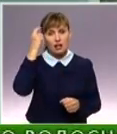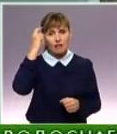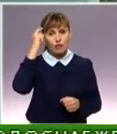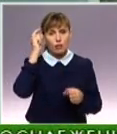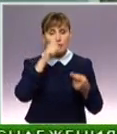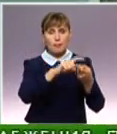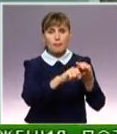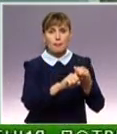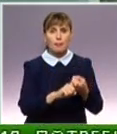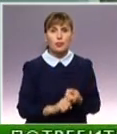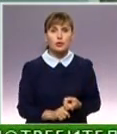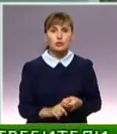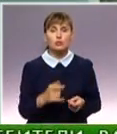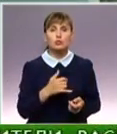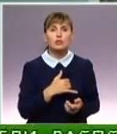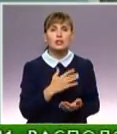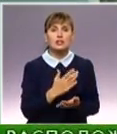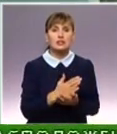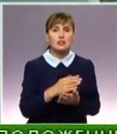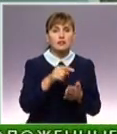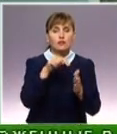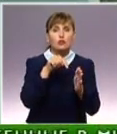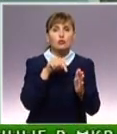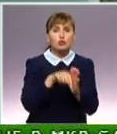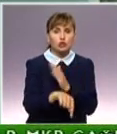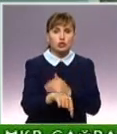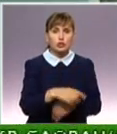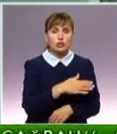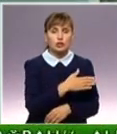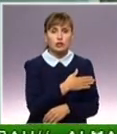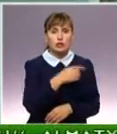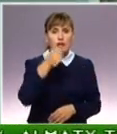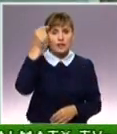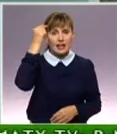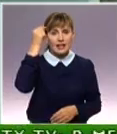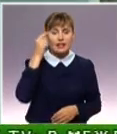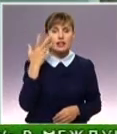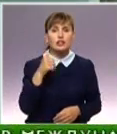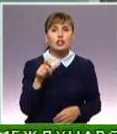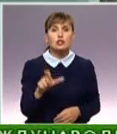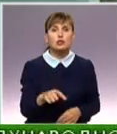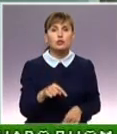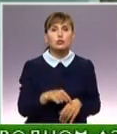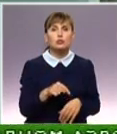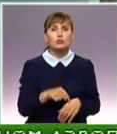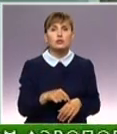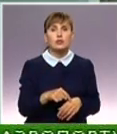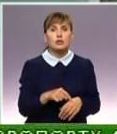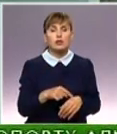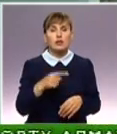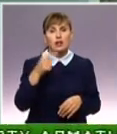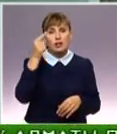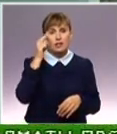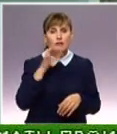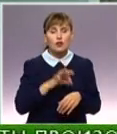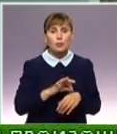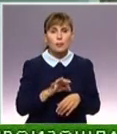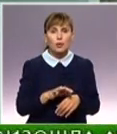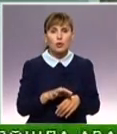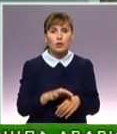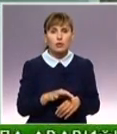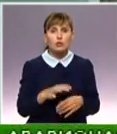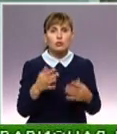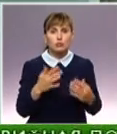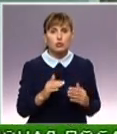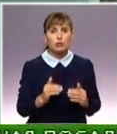головном мозге у нас есть давление, внутричерепное давление. Когда человек чувствует уже сильную головную боль, в это время, если измерить, у него